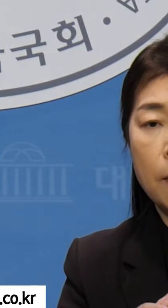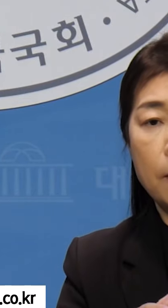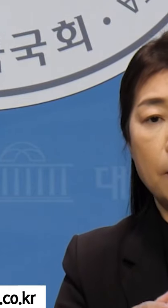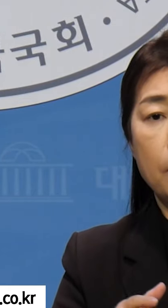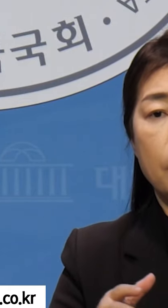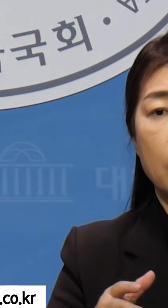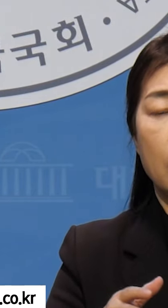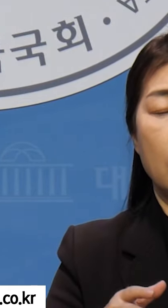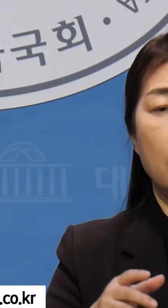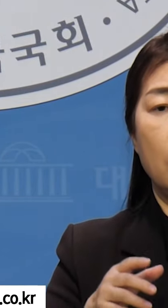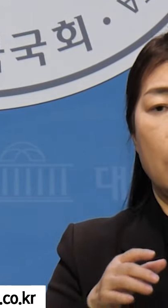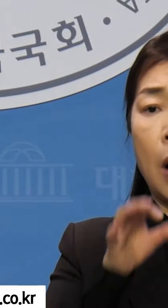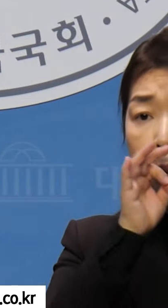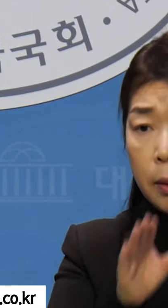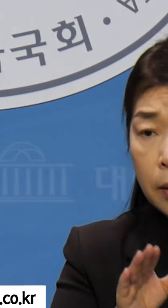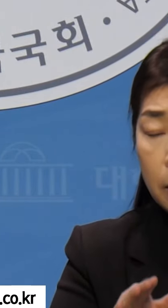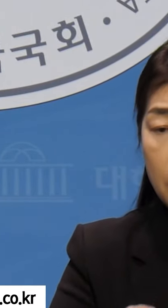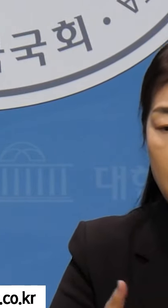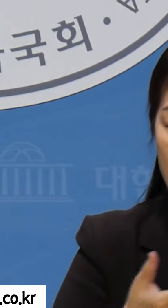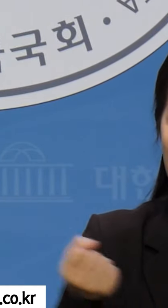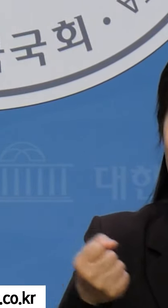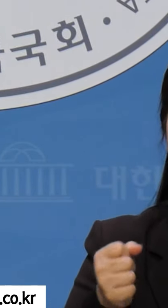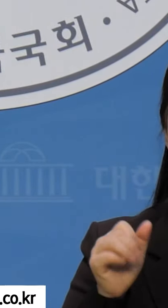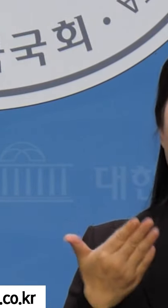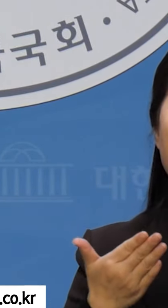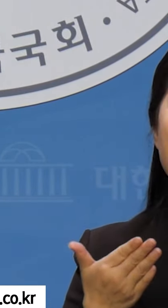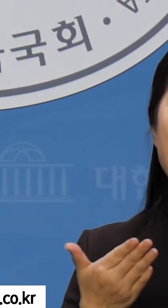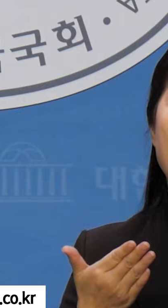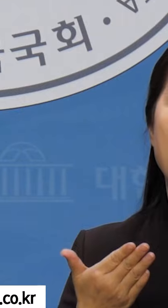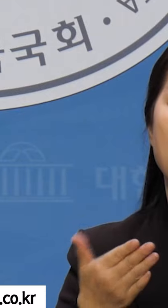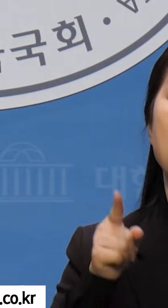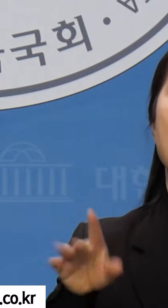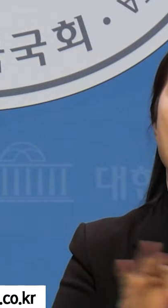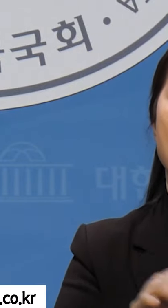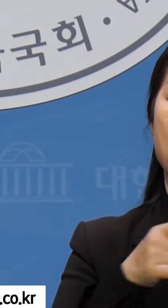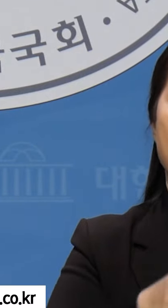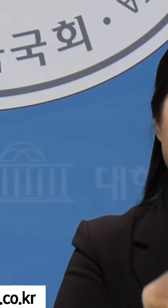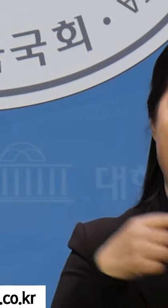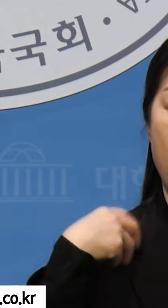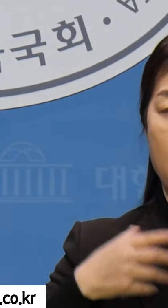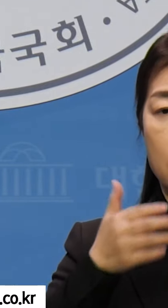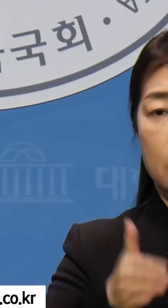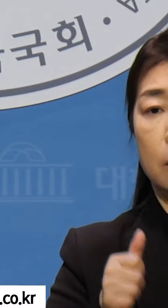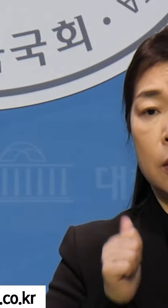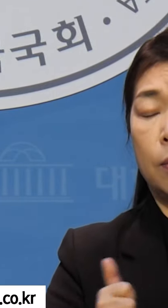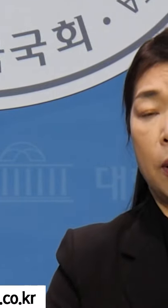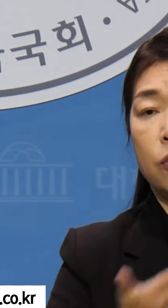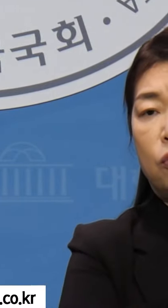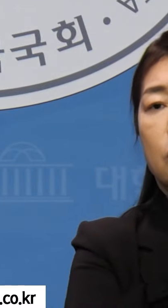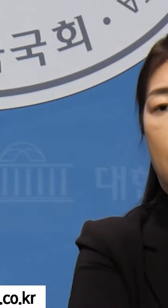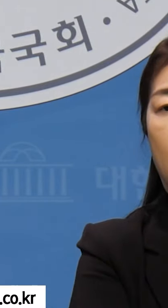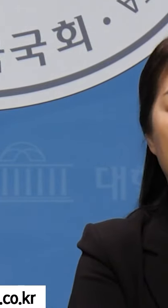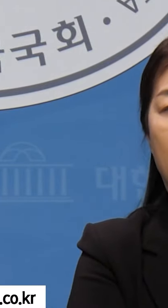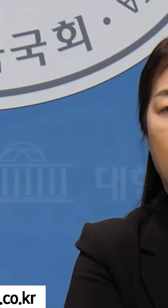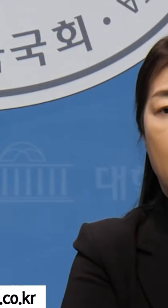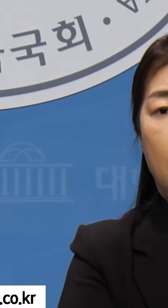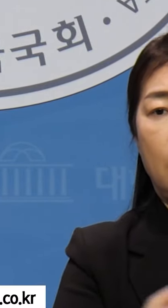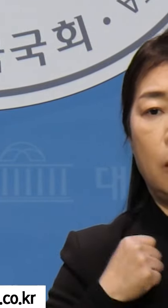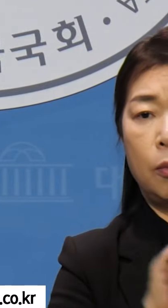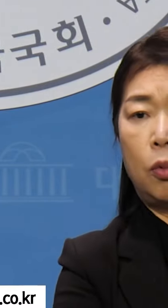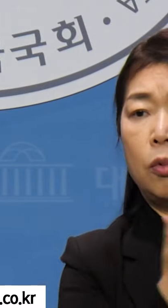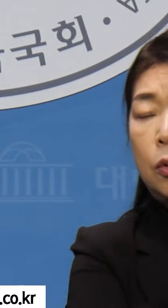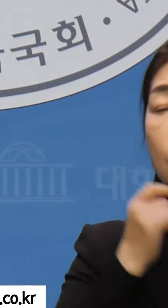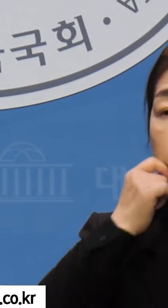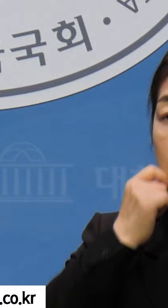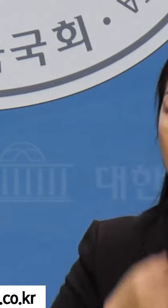단결과 통합의 길에 금이 가거나 윤석열 정권 심판의 동력이 꺼져서는 안 됩니다.